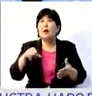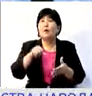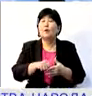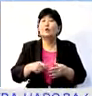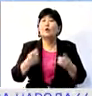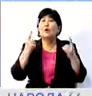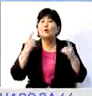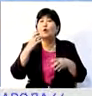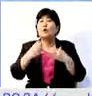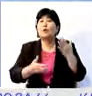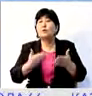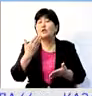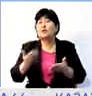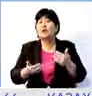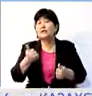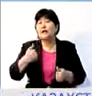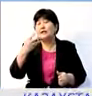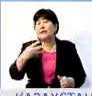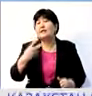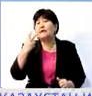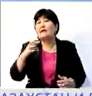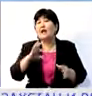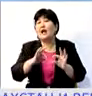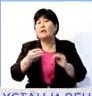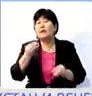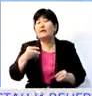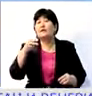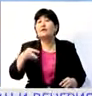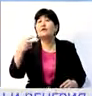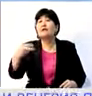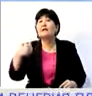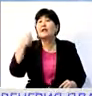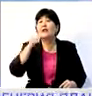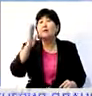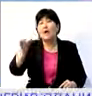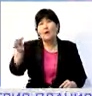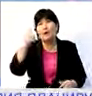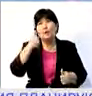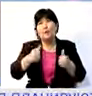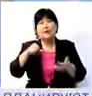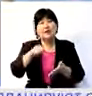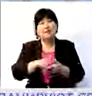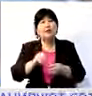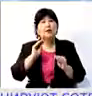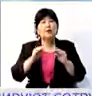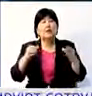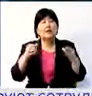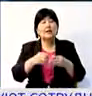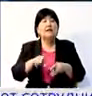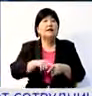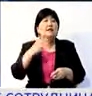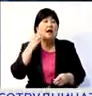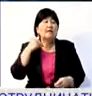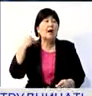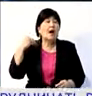крупных международных соревнованиях, в том числе к 32-м Олимпийским играм 2020 года. Напомним, в соревнованиях приняли участие сборные Мегаполисова, а также